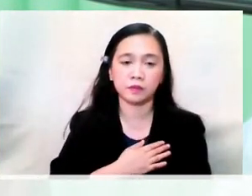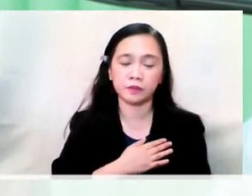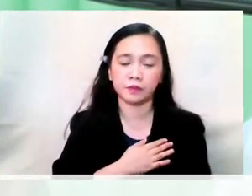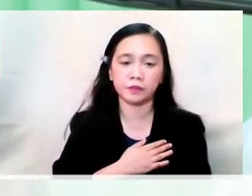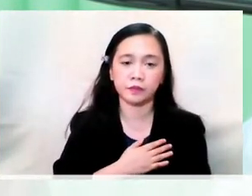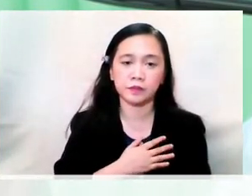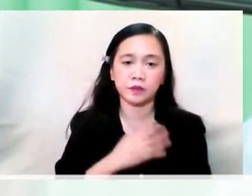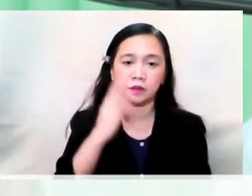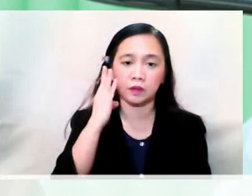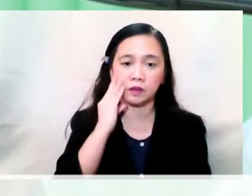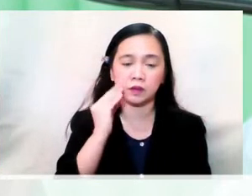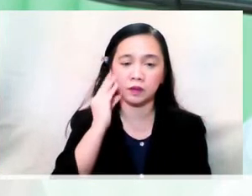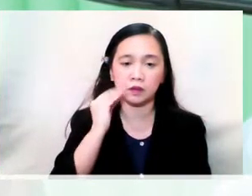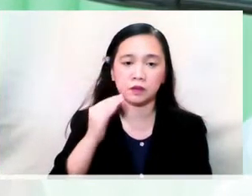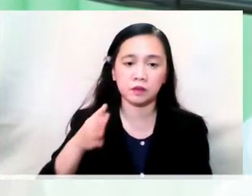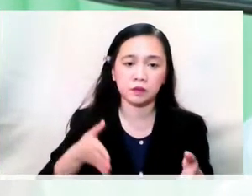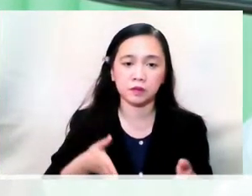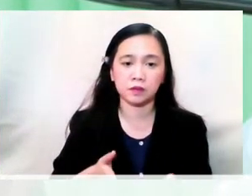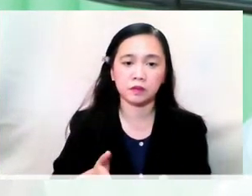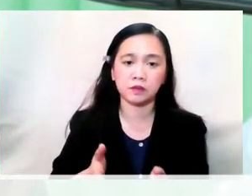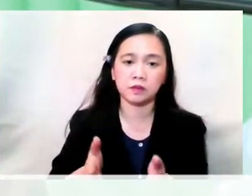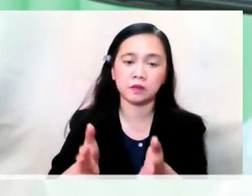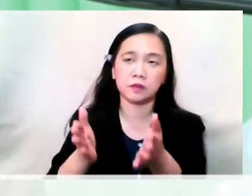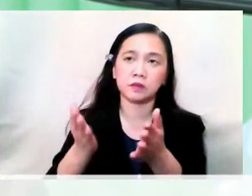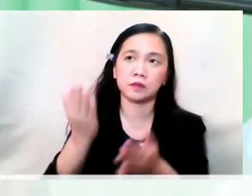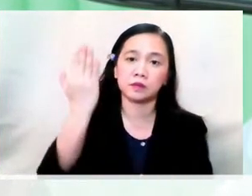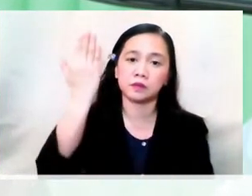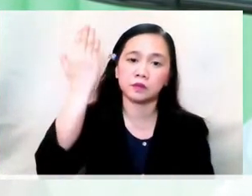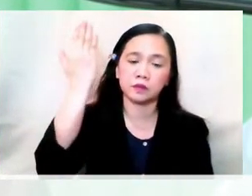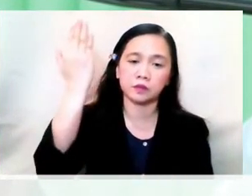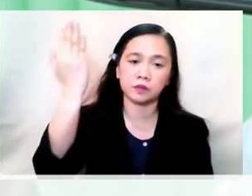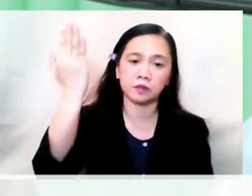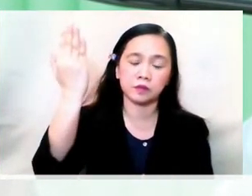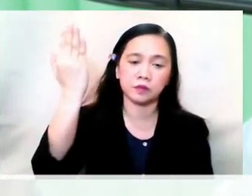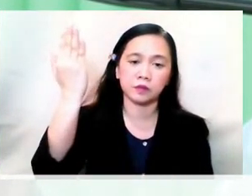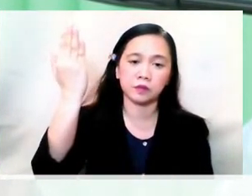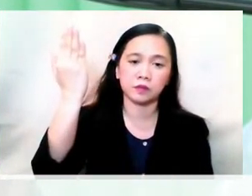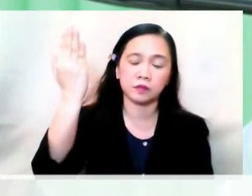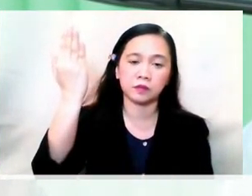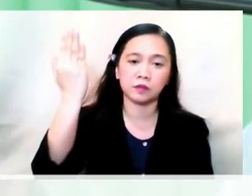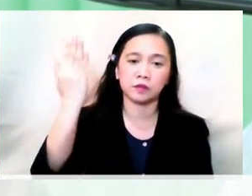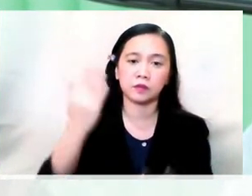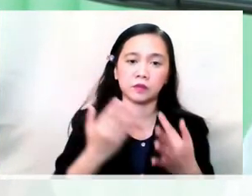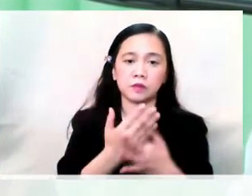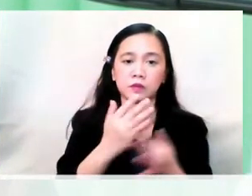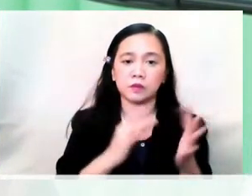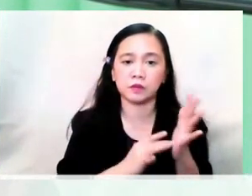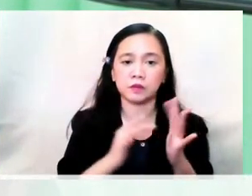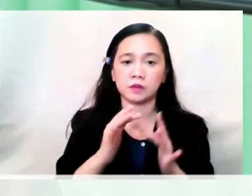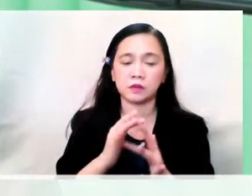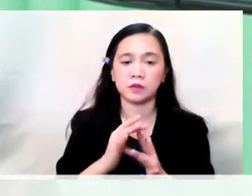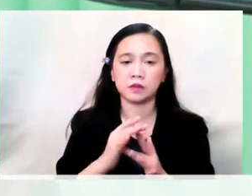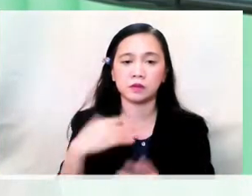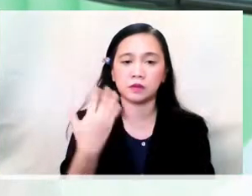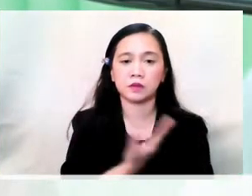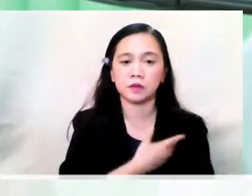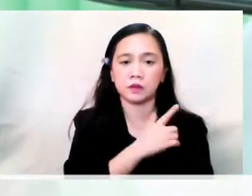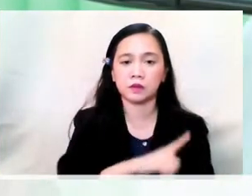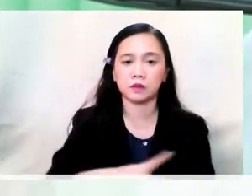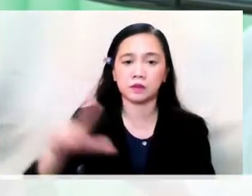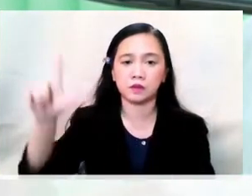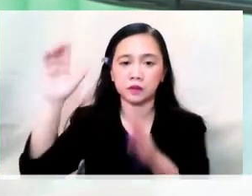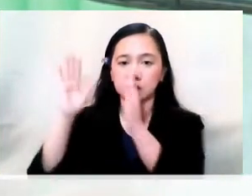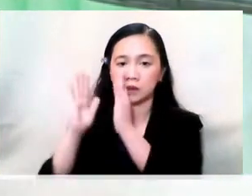ang landasin patungo sa iyo. Alang-alang kay Kristong aming Panginoon. Amen.